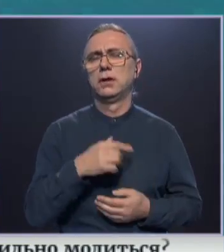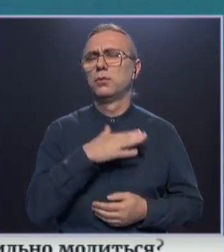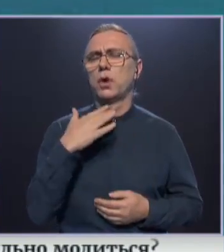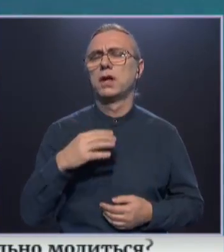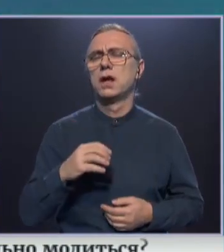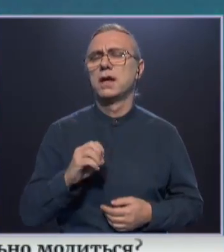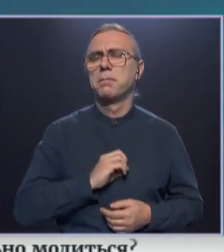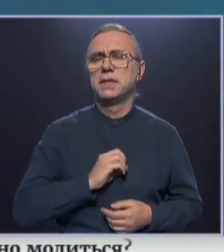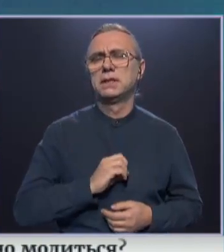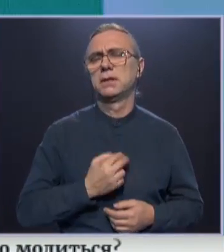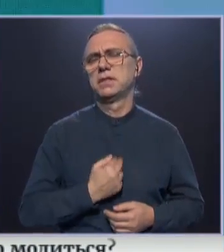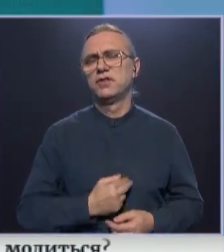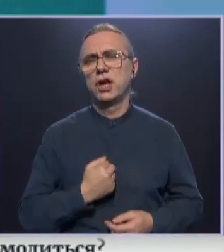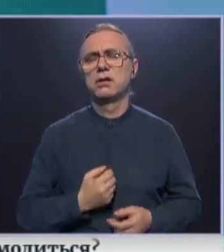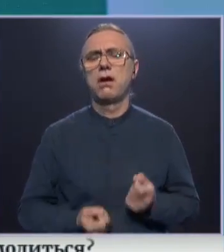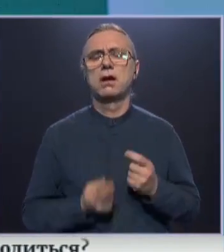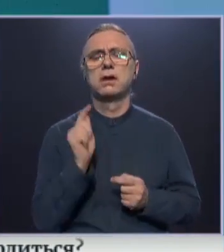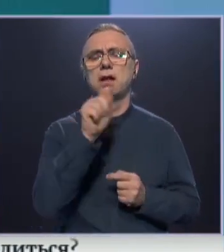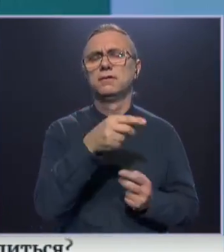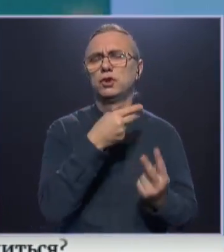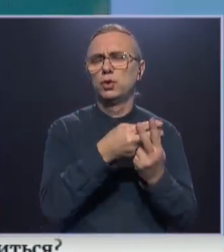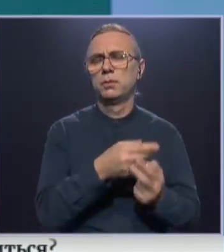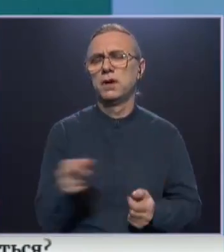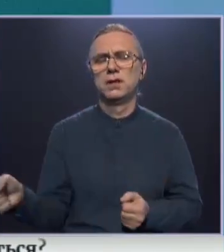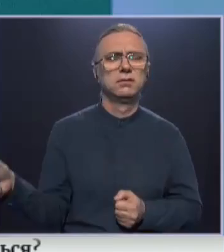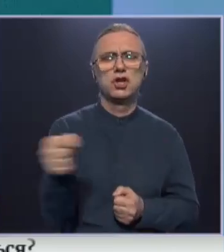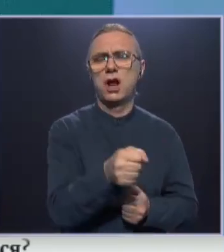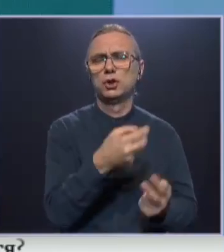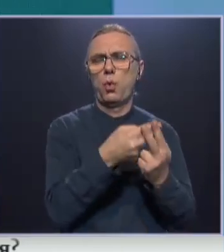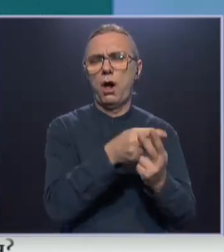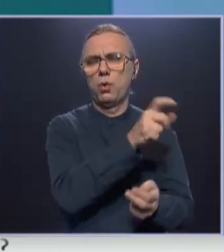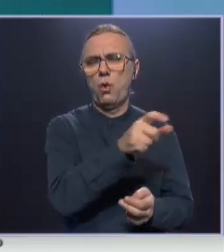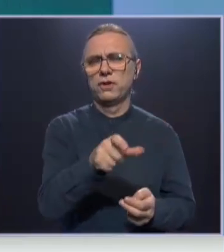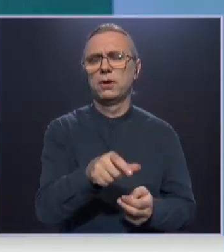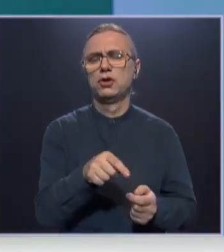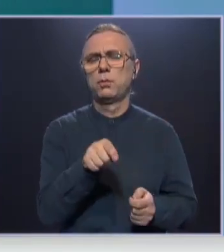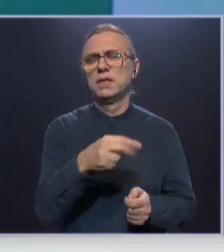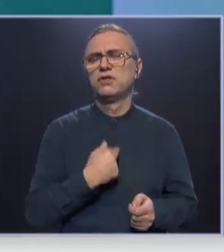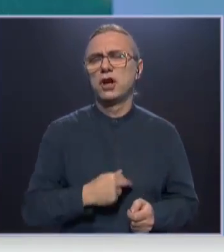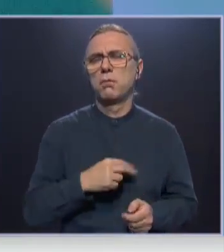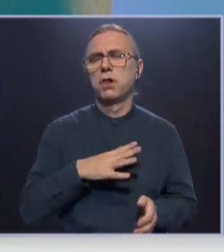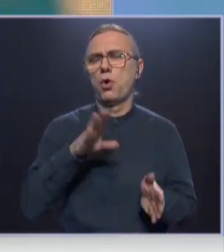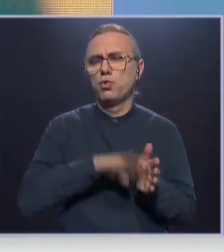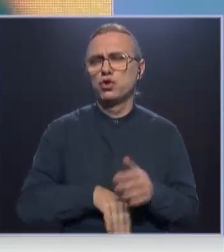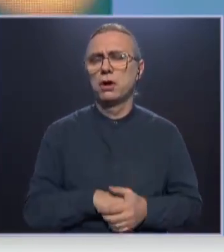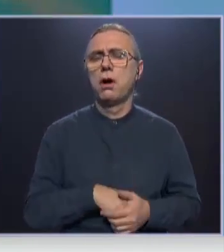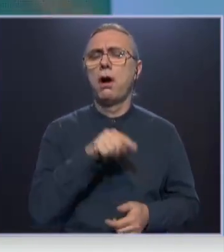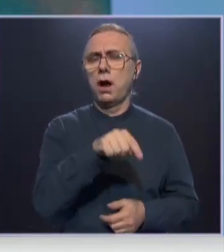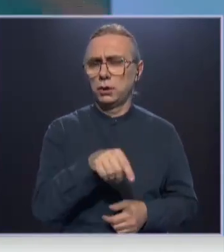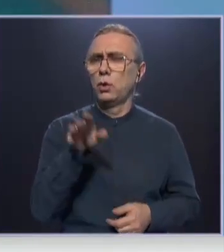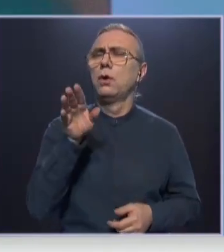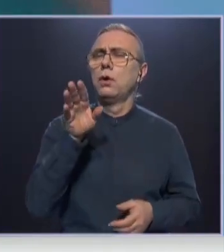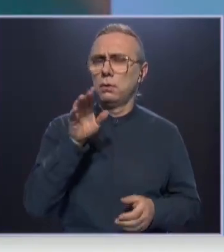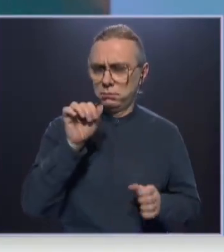в ссылках, в тюрьмах. Их специально сажали с уголовниками, чтобы им еще хуже там было. И они умудрялись и молитвенные